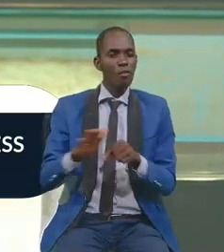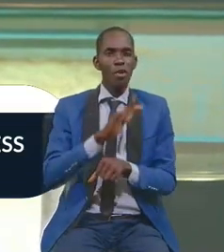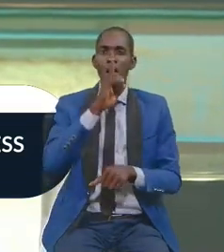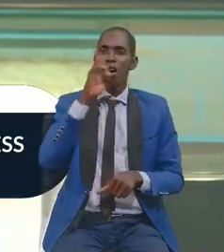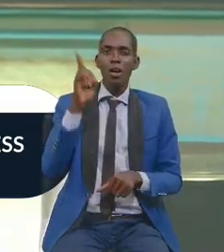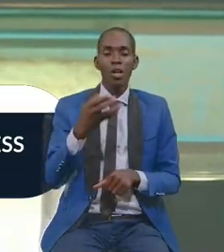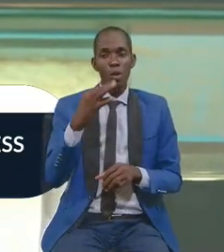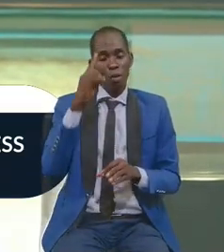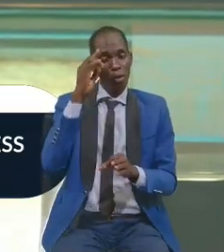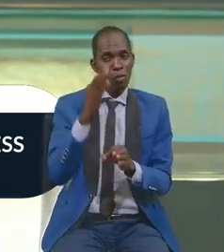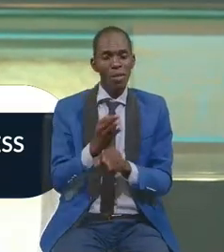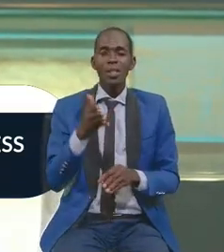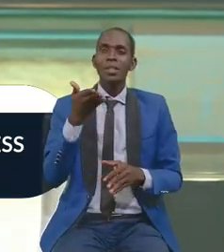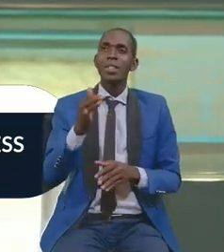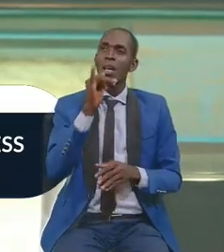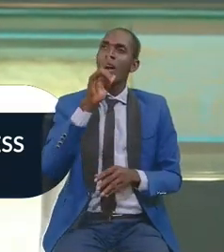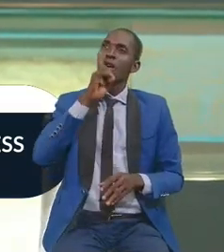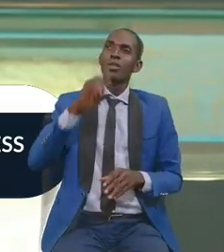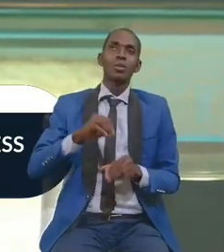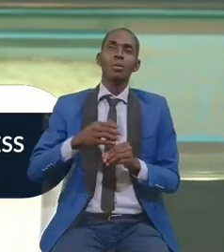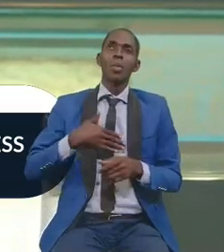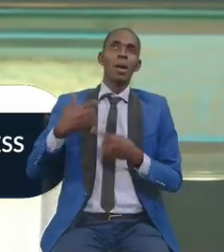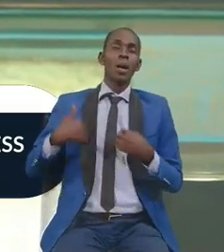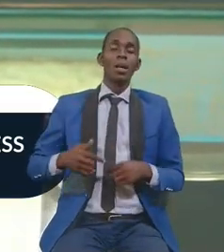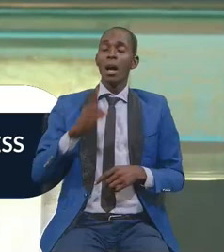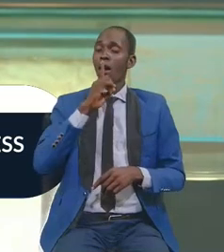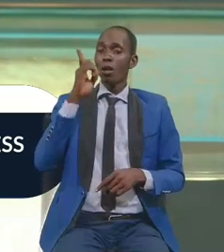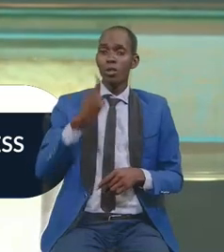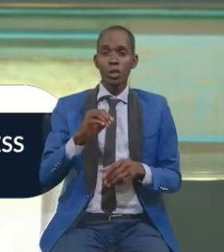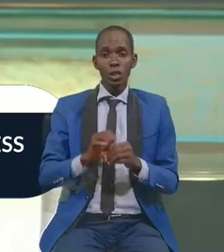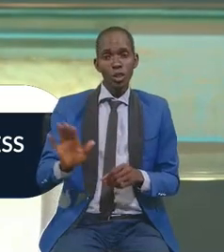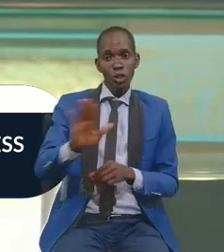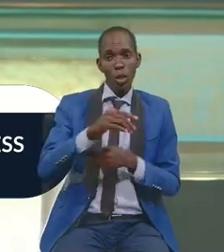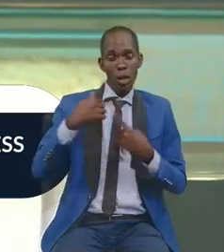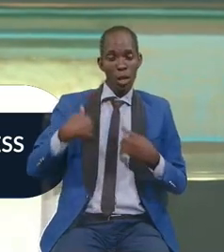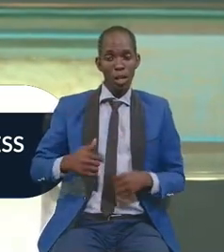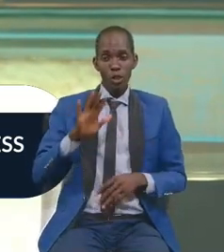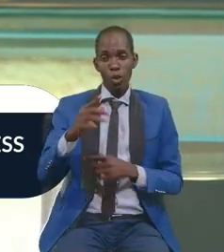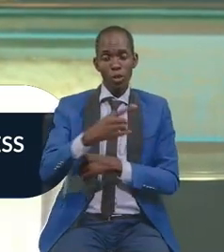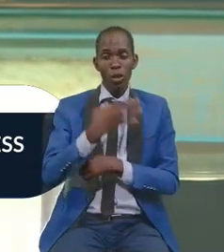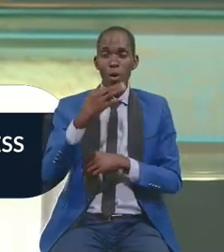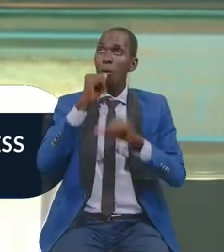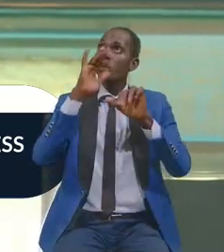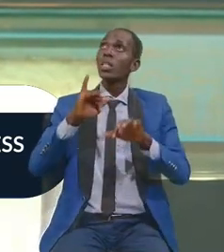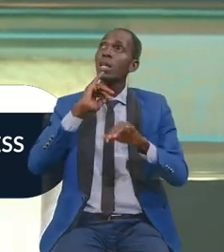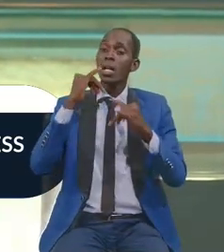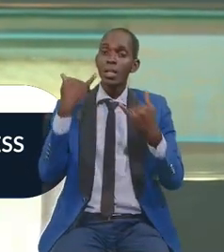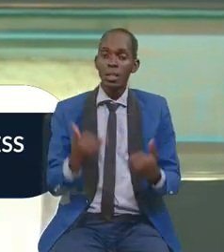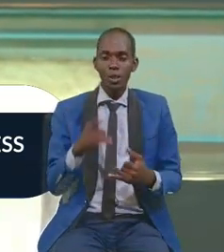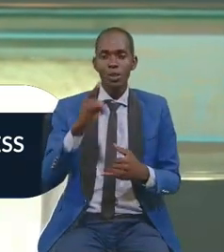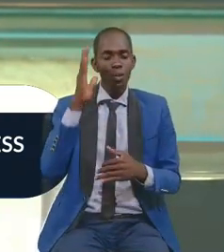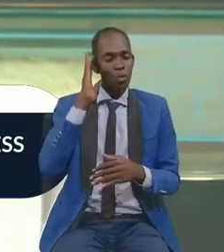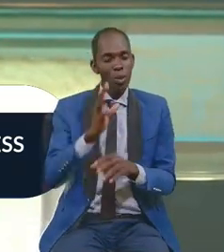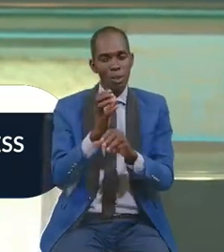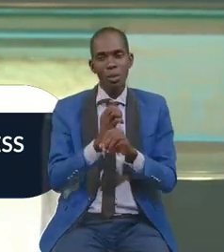la plénitude de la foi. Il y a l'assurance dans mon cœur, l'assurance dans votre cœur que le jour de bénédiction est là et vous serez bénis au